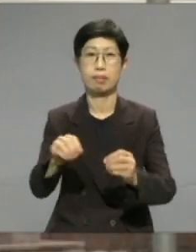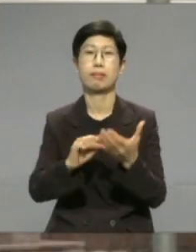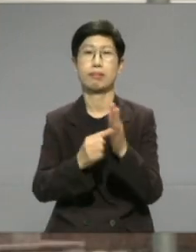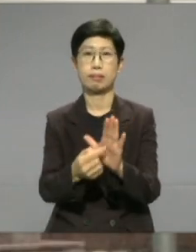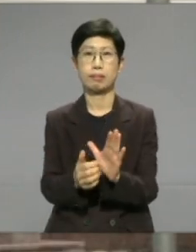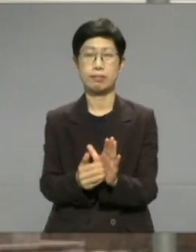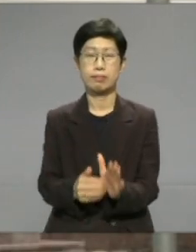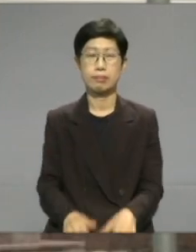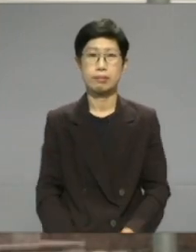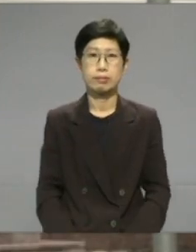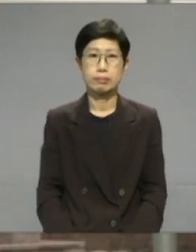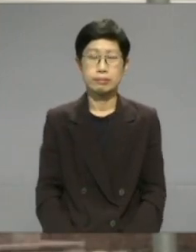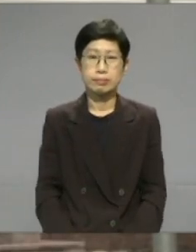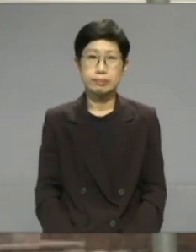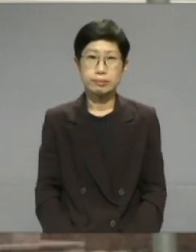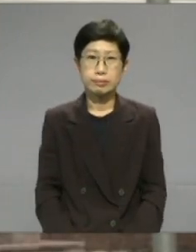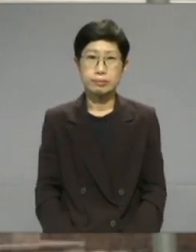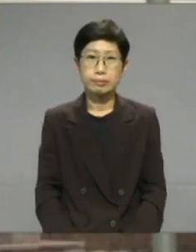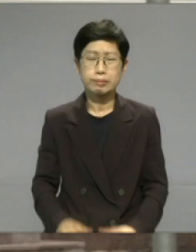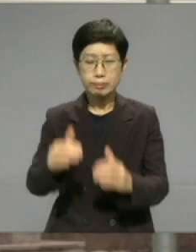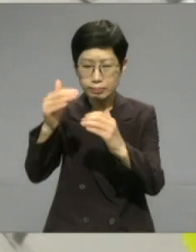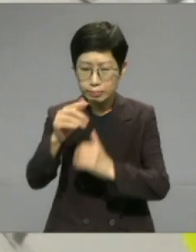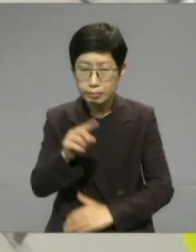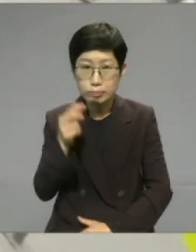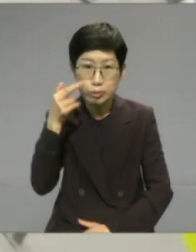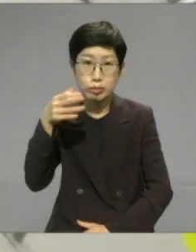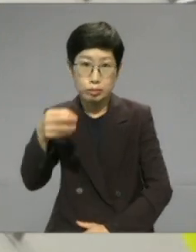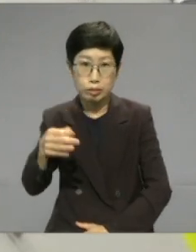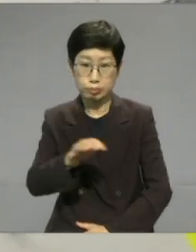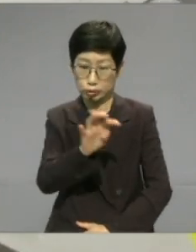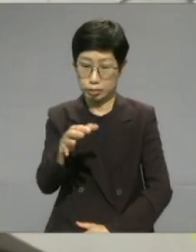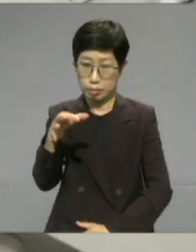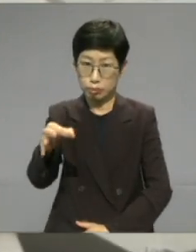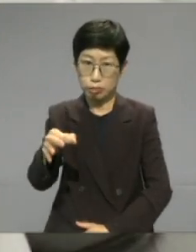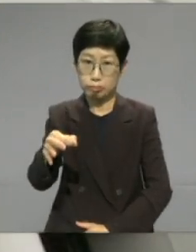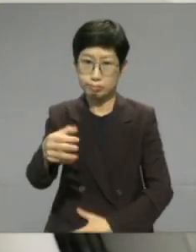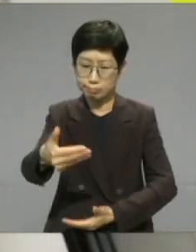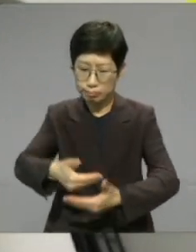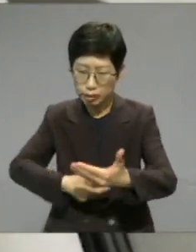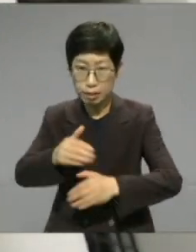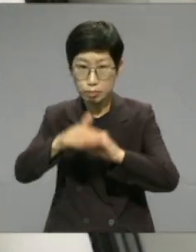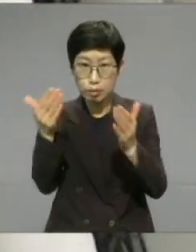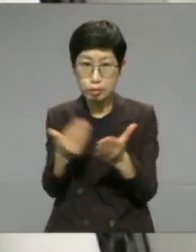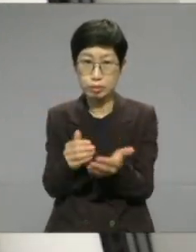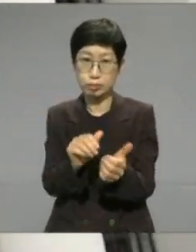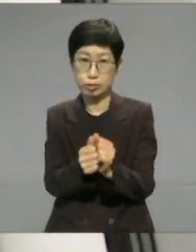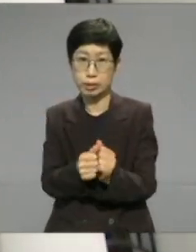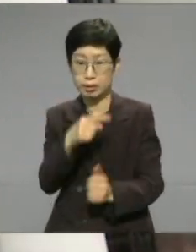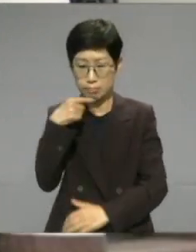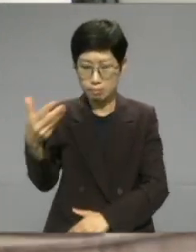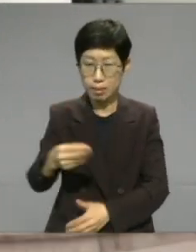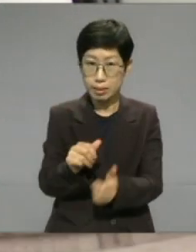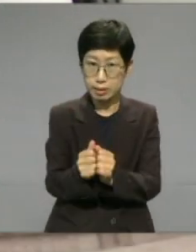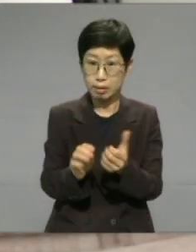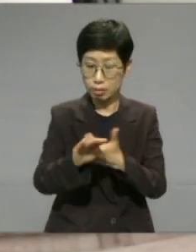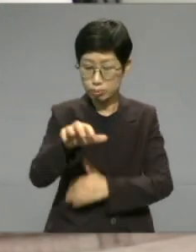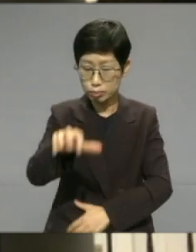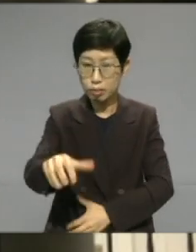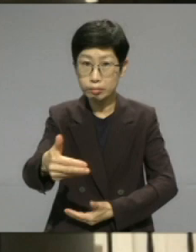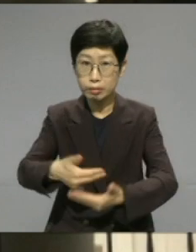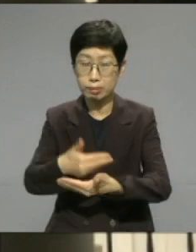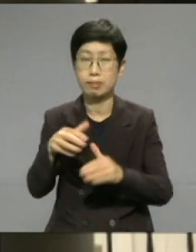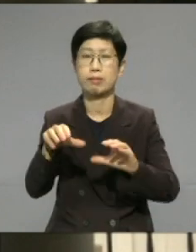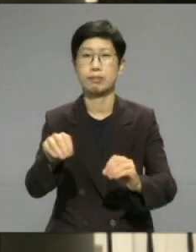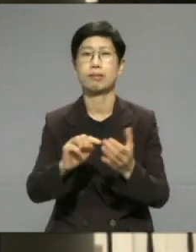발표했습니다. 모스크바 거래소는 미국 달러와 유로로 결제되는 모든 주식과 채권, 장외 파생 상품 거래를